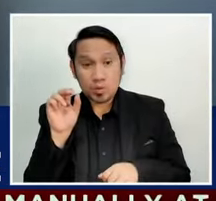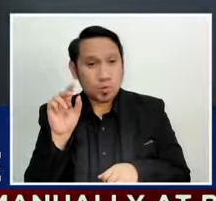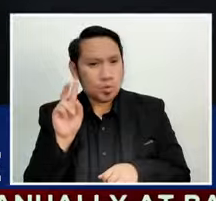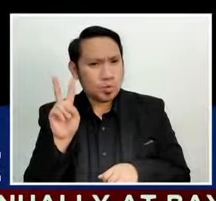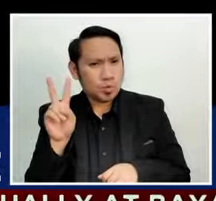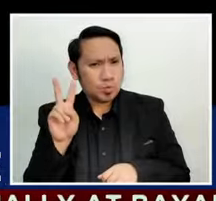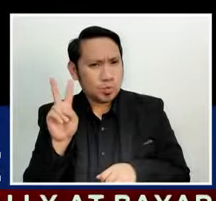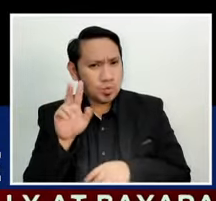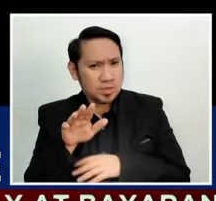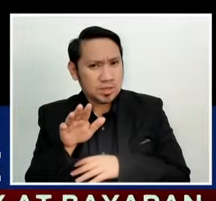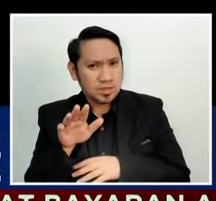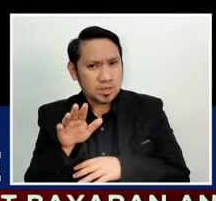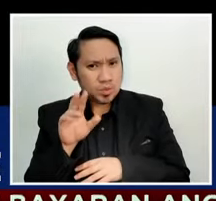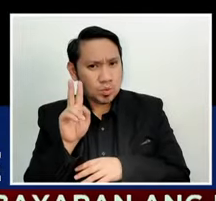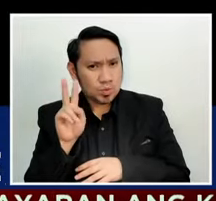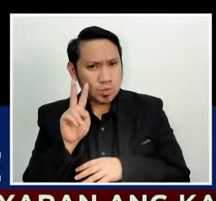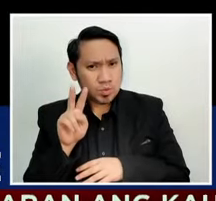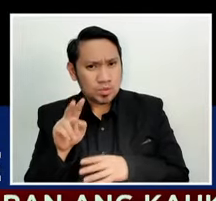madaling araw.